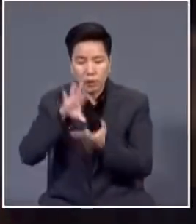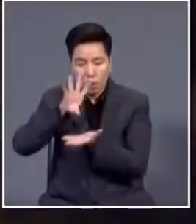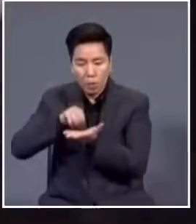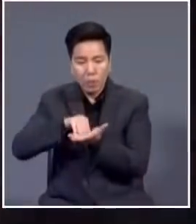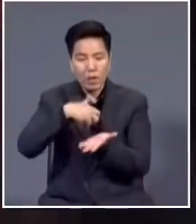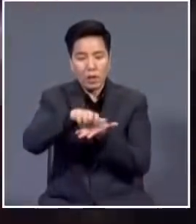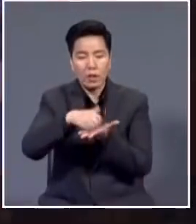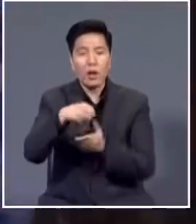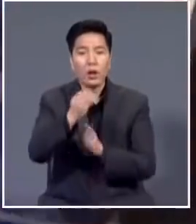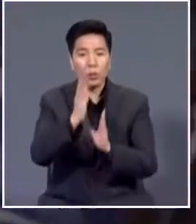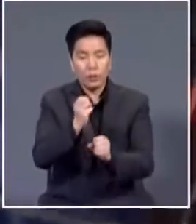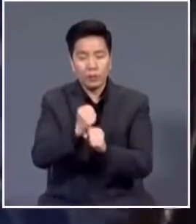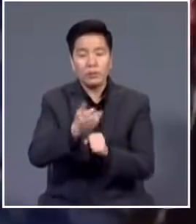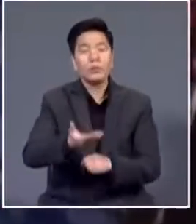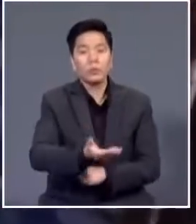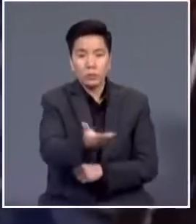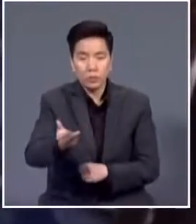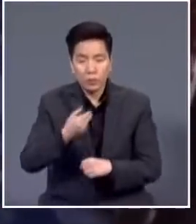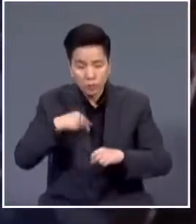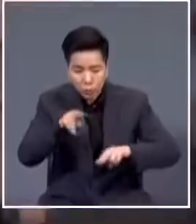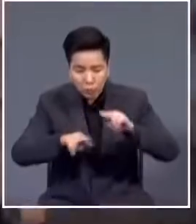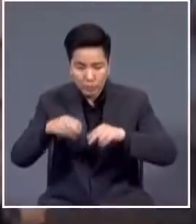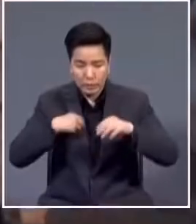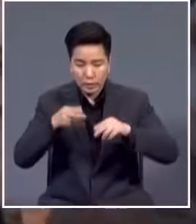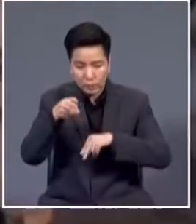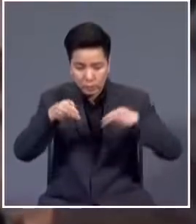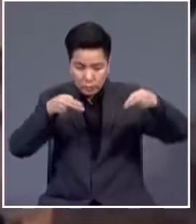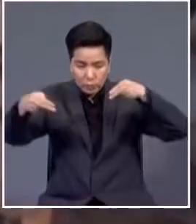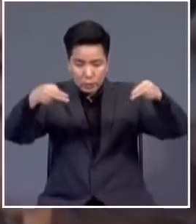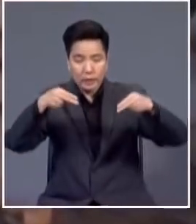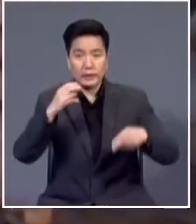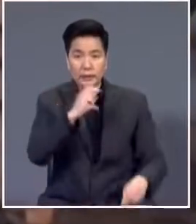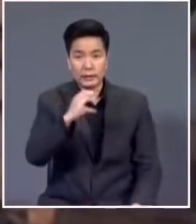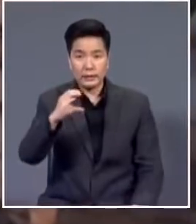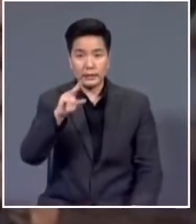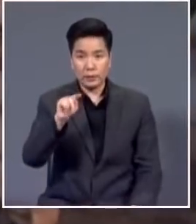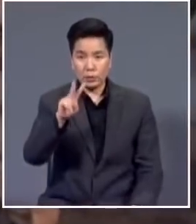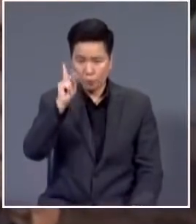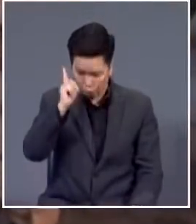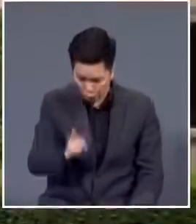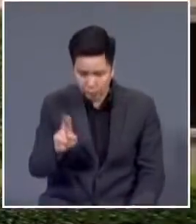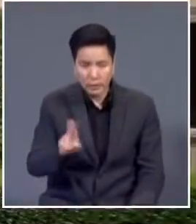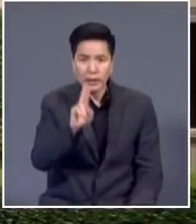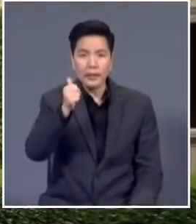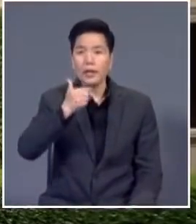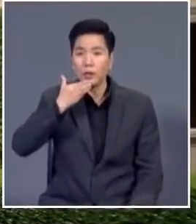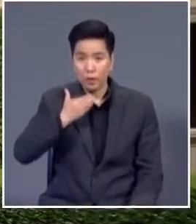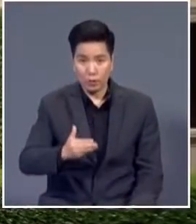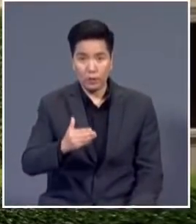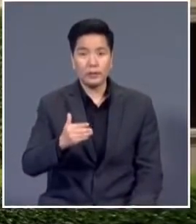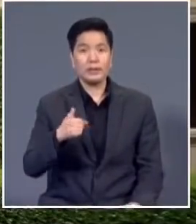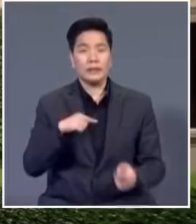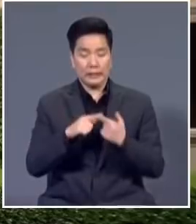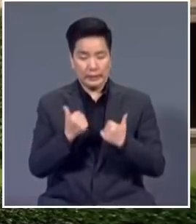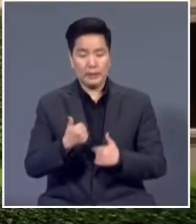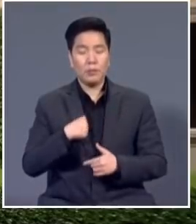แก่เจ้าหน้าที่ด้วยนะครับให้มีการตรวจสอบกล้อง CCTV ทั้งหมดด้วยนะครับให้ใช้การได้ตลอดเวลาพี่น้องส่วนที่รักครับผ